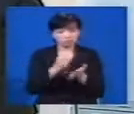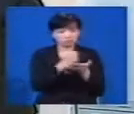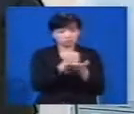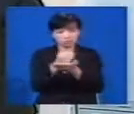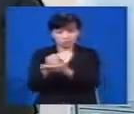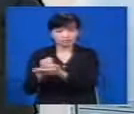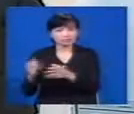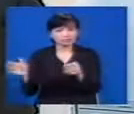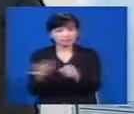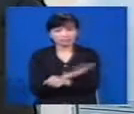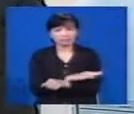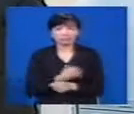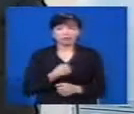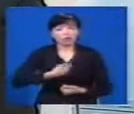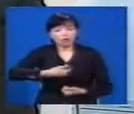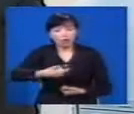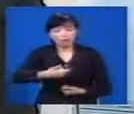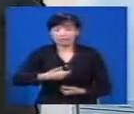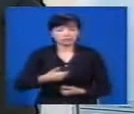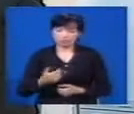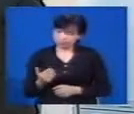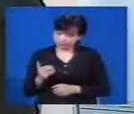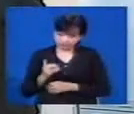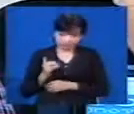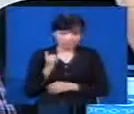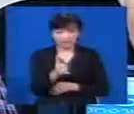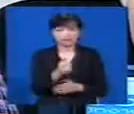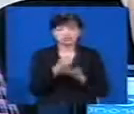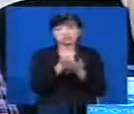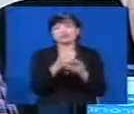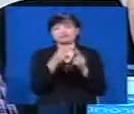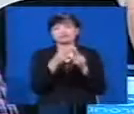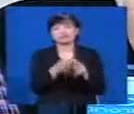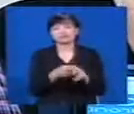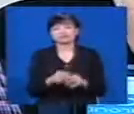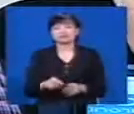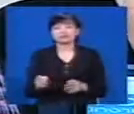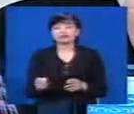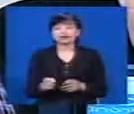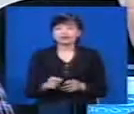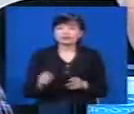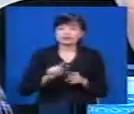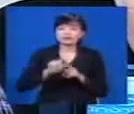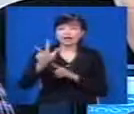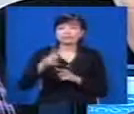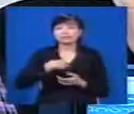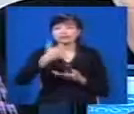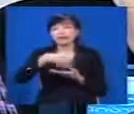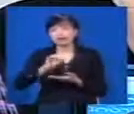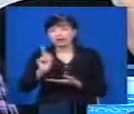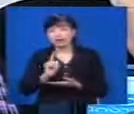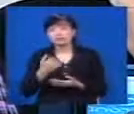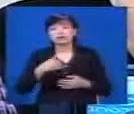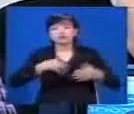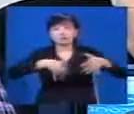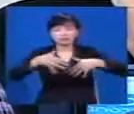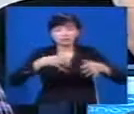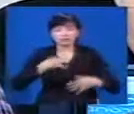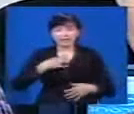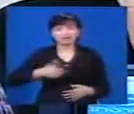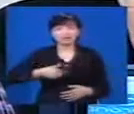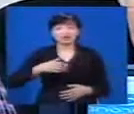เลยไม่ต้องรอให้ประชาชนร้องขอแปลว่ารัฐมนตรีลงไปดำเนินการในพื้นที่นะครับประเด็นที่3ที่ผมอยากจะกราบเรียนก็คืออะไรประชาชนจะได้อะไรจ